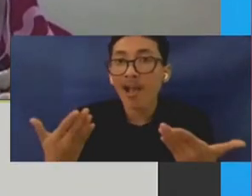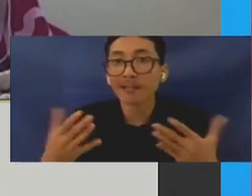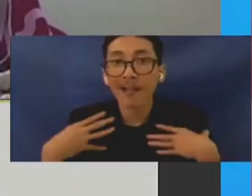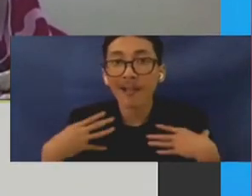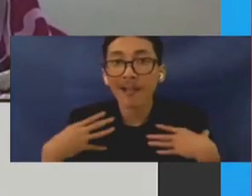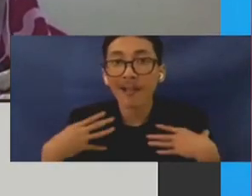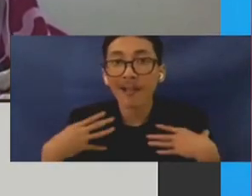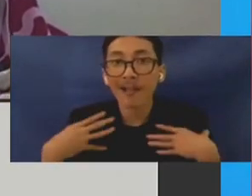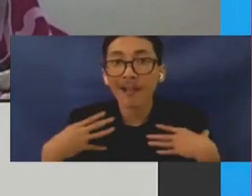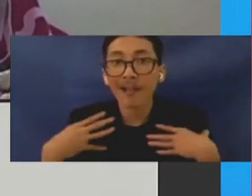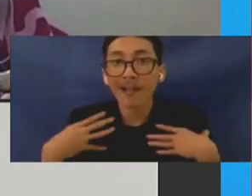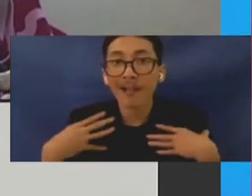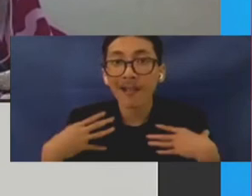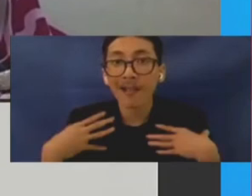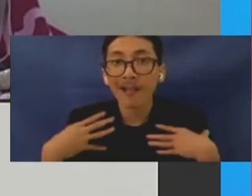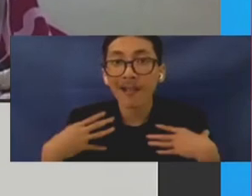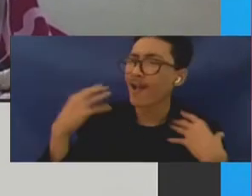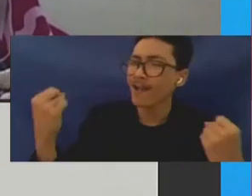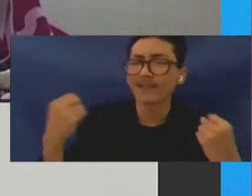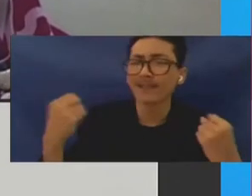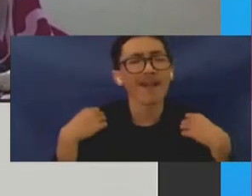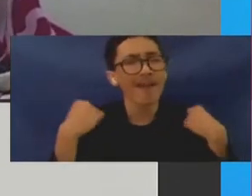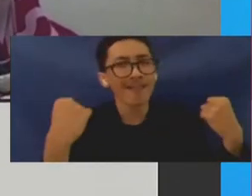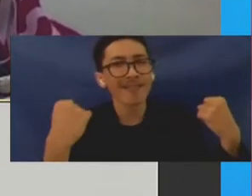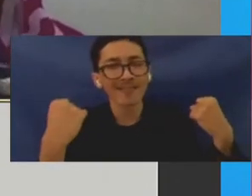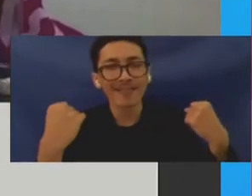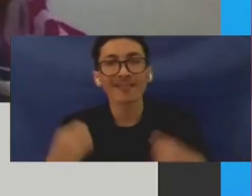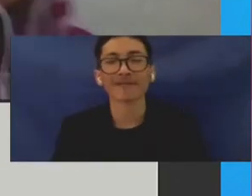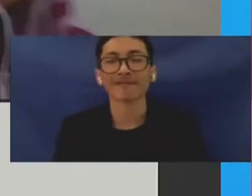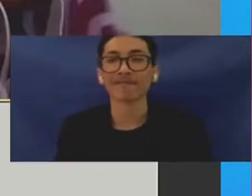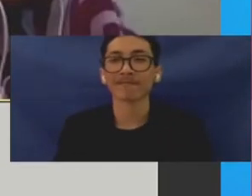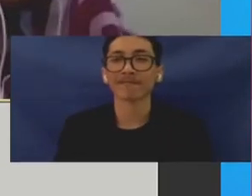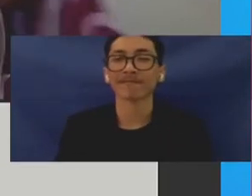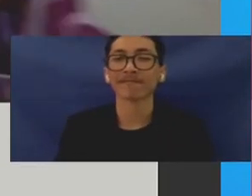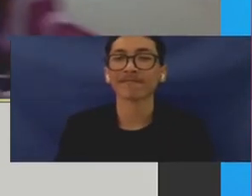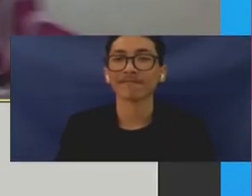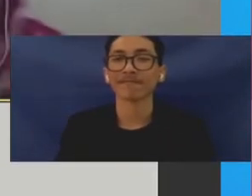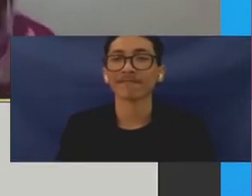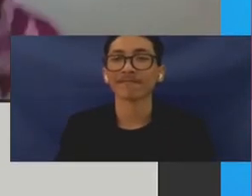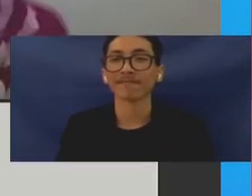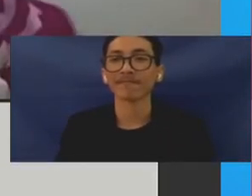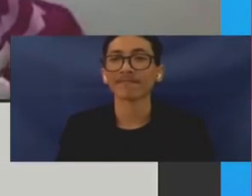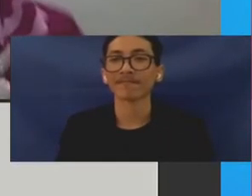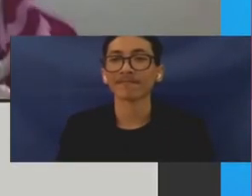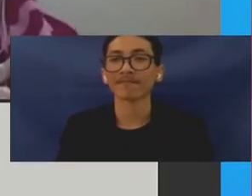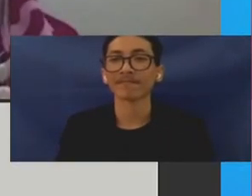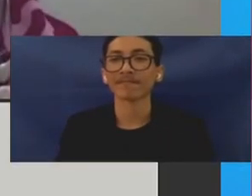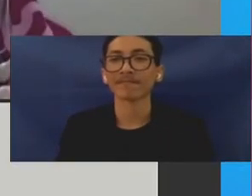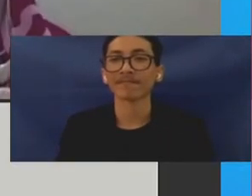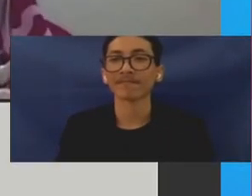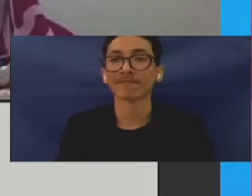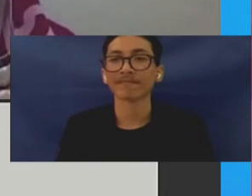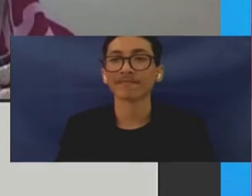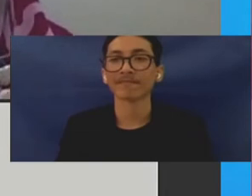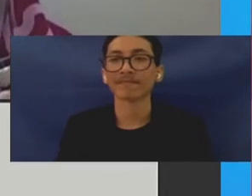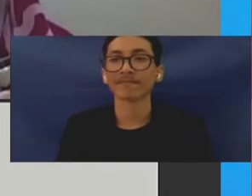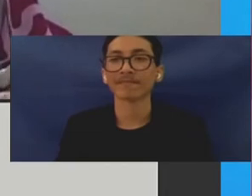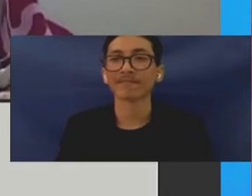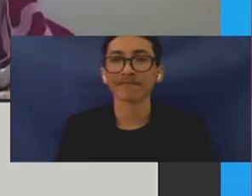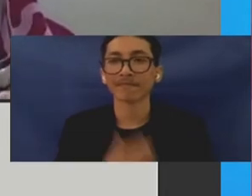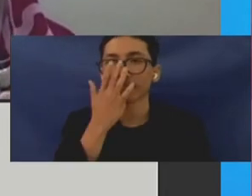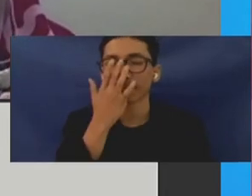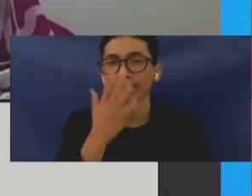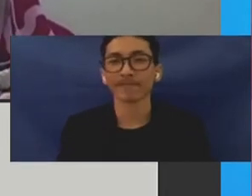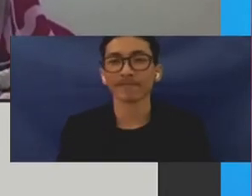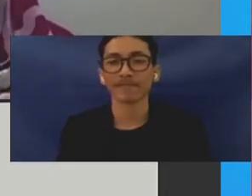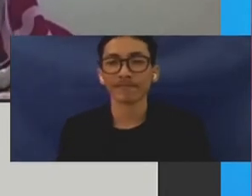Ya. Sehat. Mungkin mulainya agak basi-basi dulu ya Bu ya, pertama Ibu ya. Itu ya. Oke. Nah, jadi